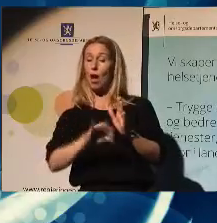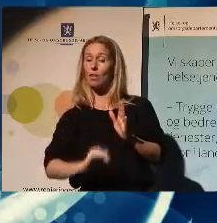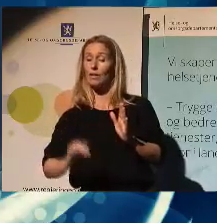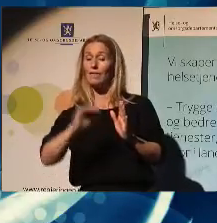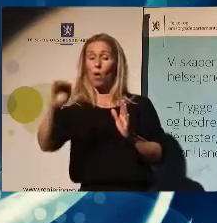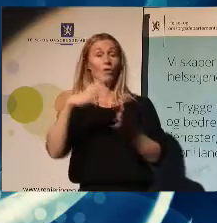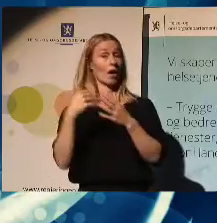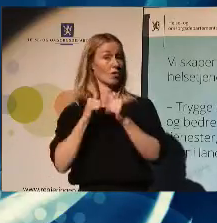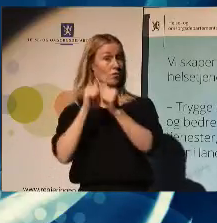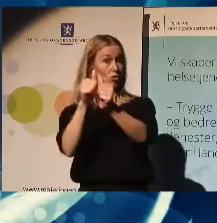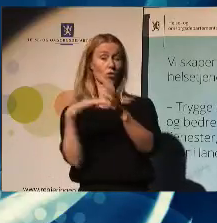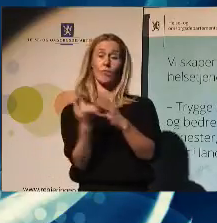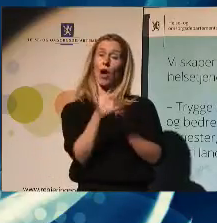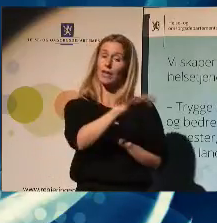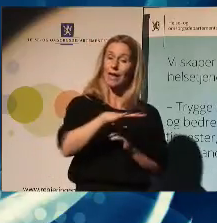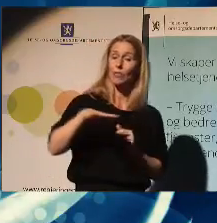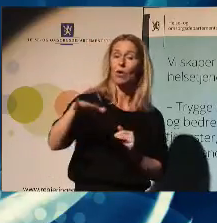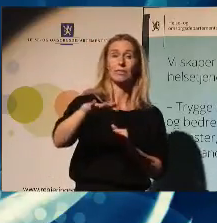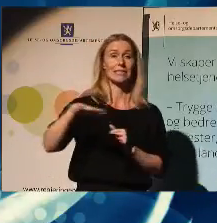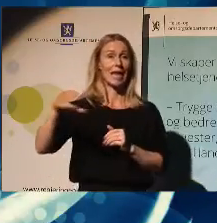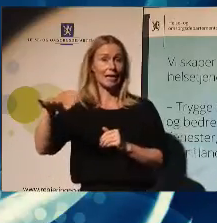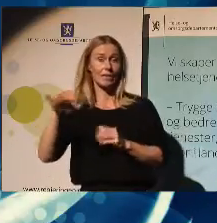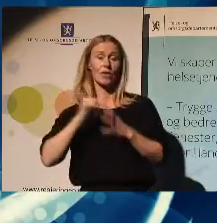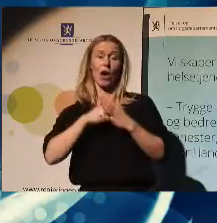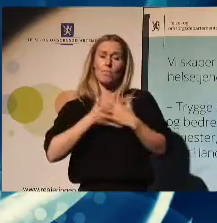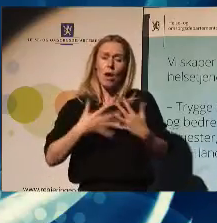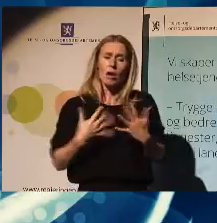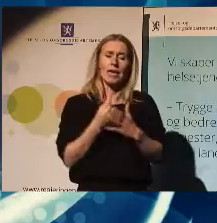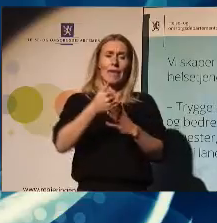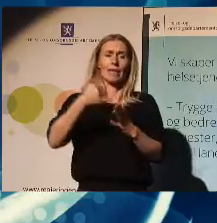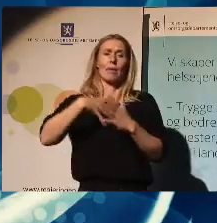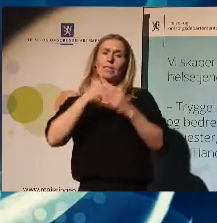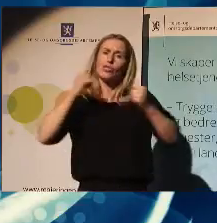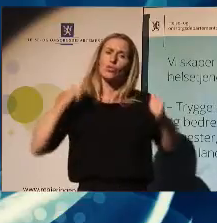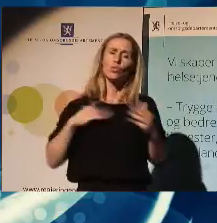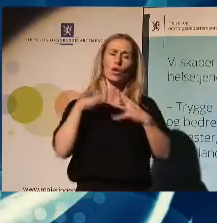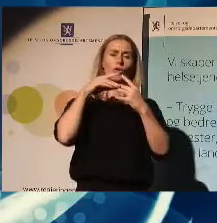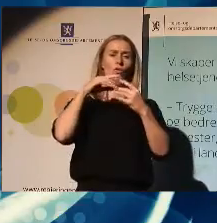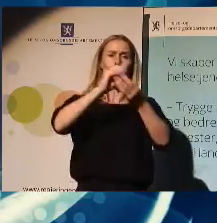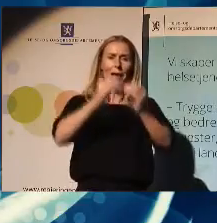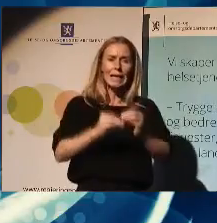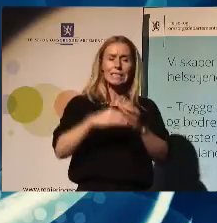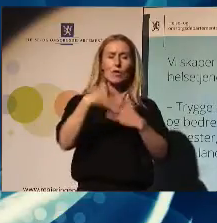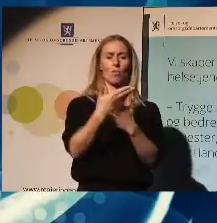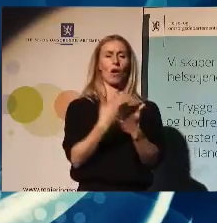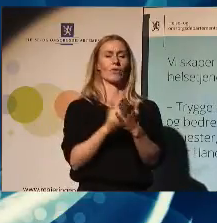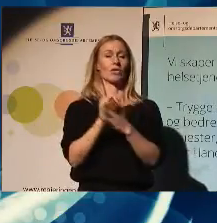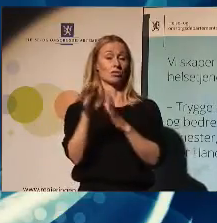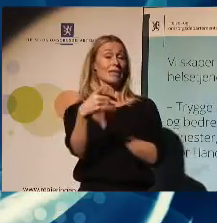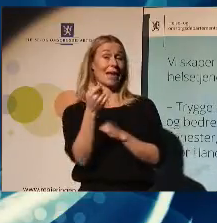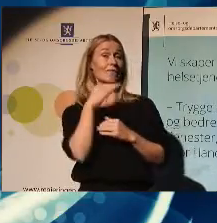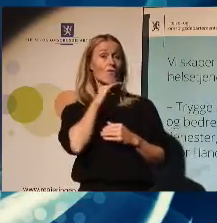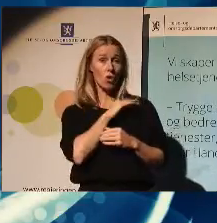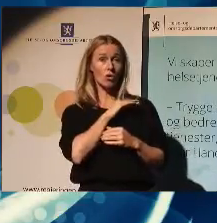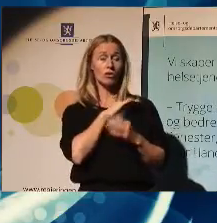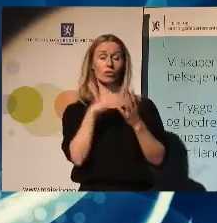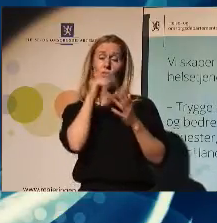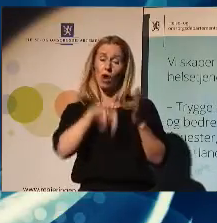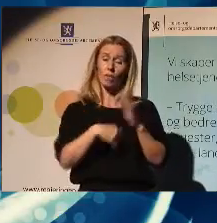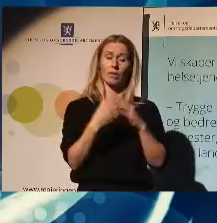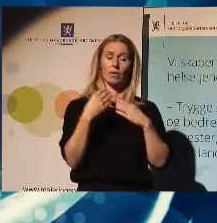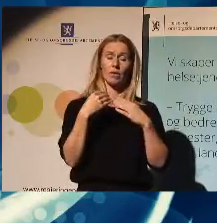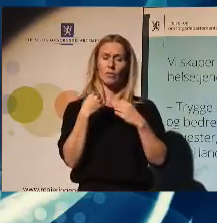Man har regionalisert, og man har mange ledere med store, komplekse oppgaver, som krever folk som kan drive endringsledelsen.